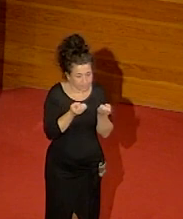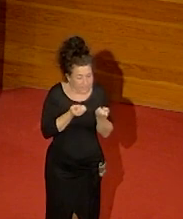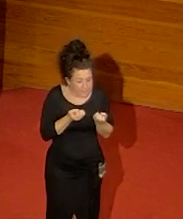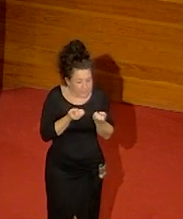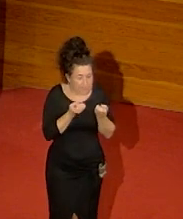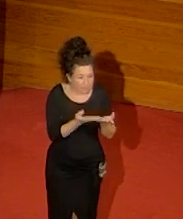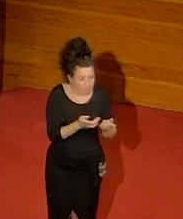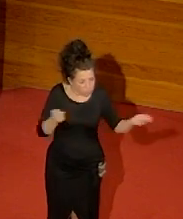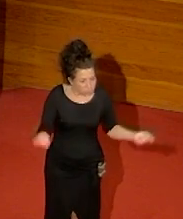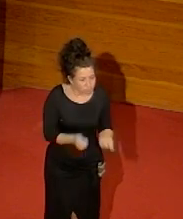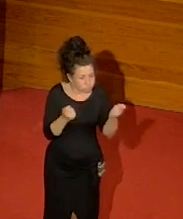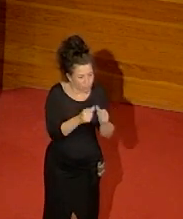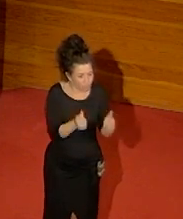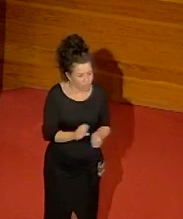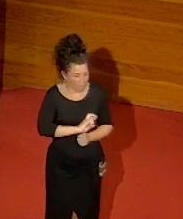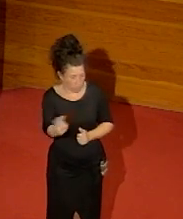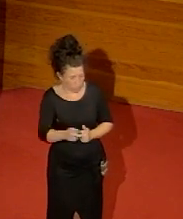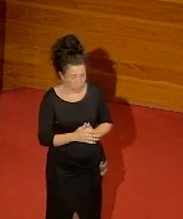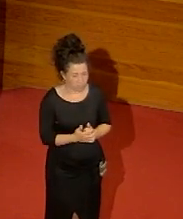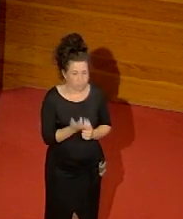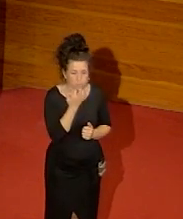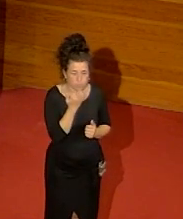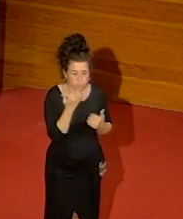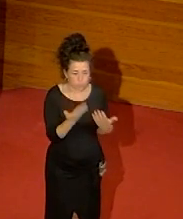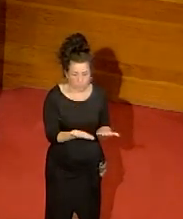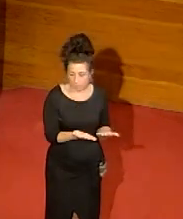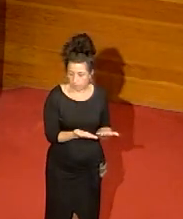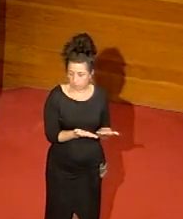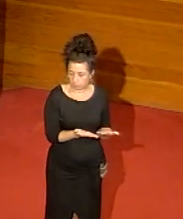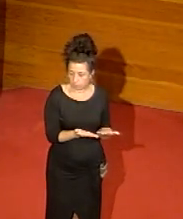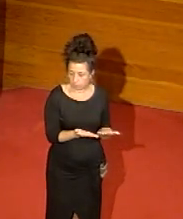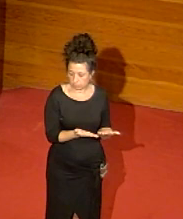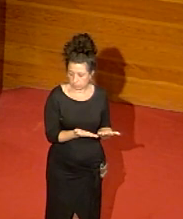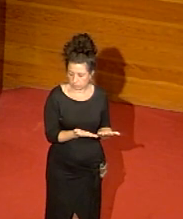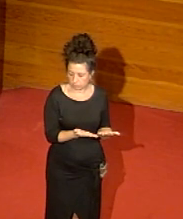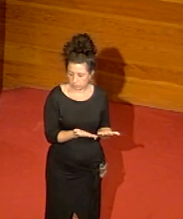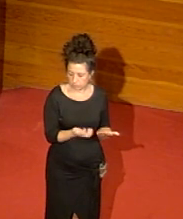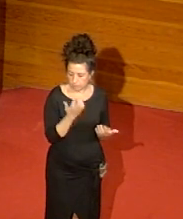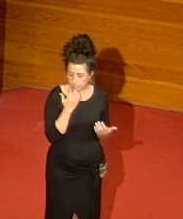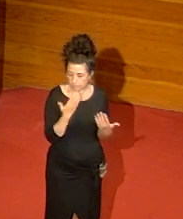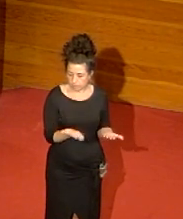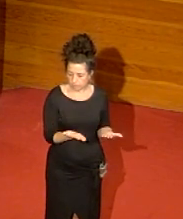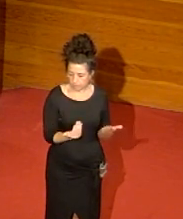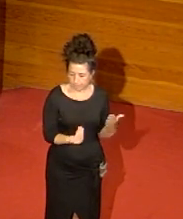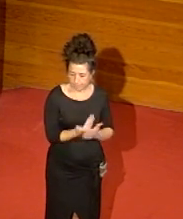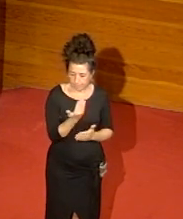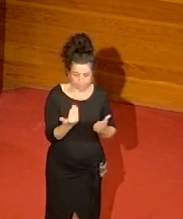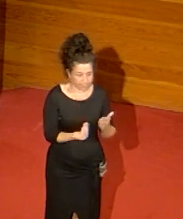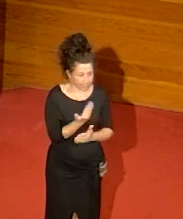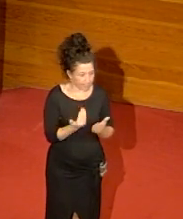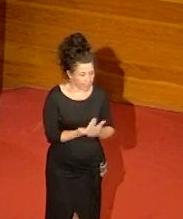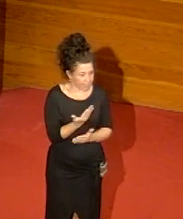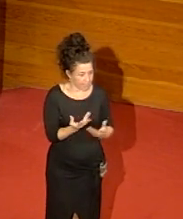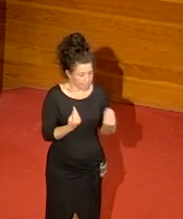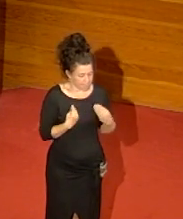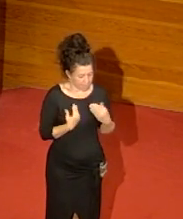kaleratzen, ba, beste formatu batzuetan. Eta horren adibide da, hau adibidez, ez? Eguneroko bizitza